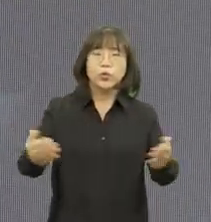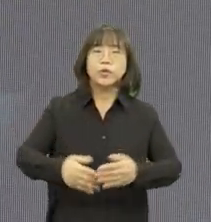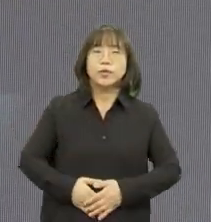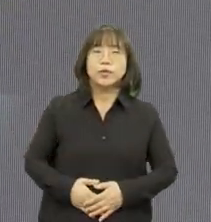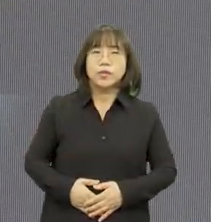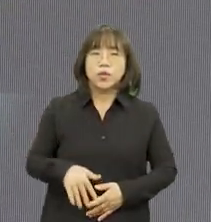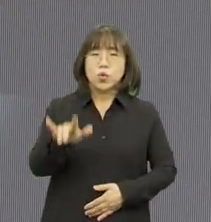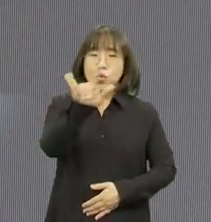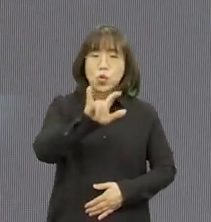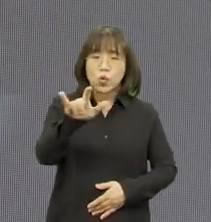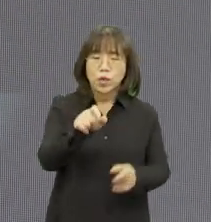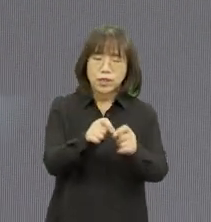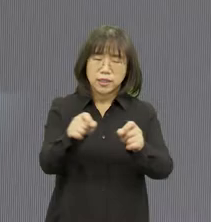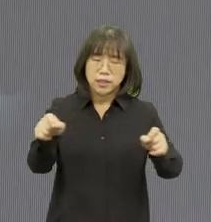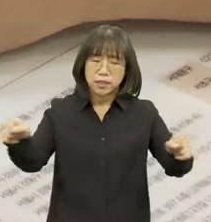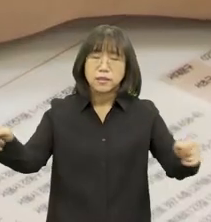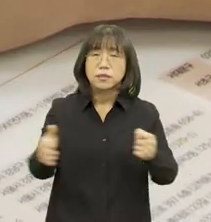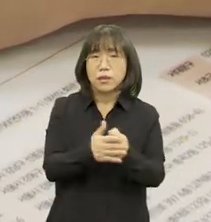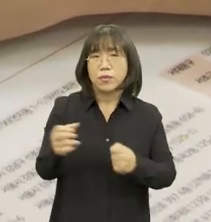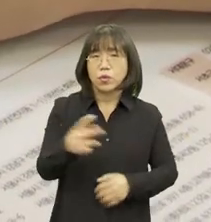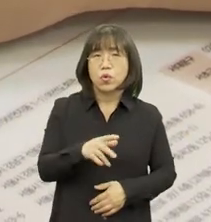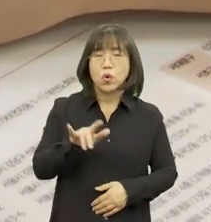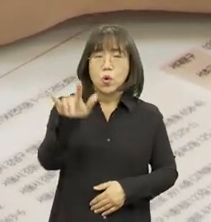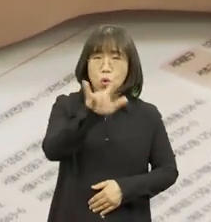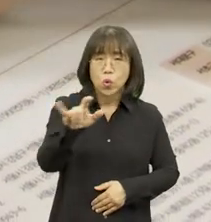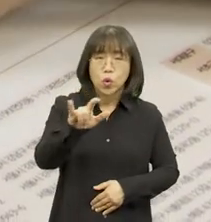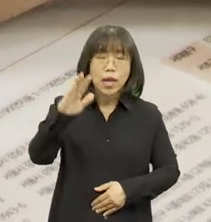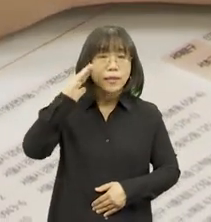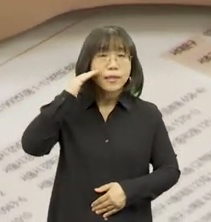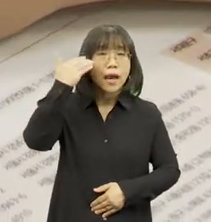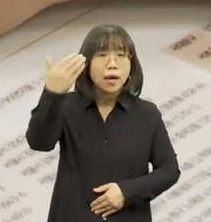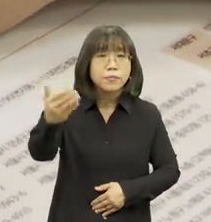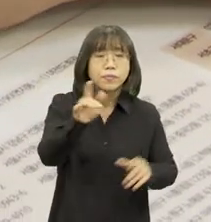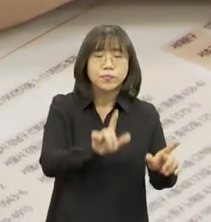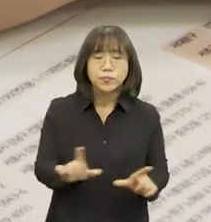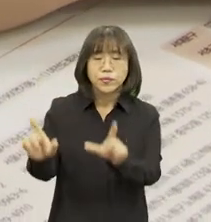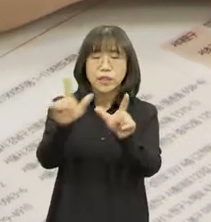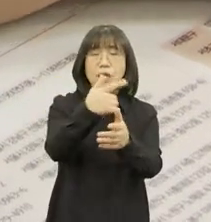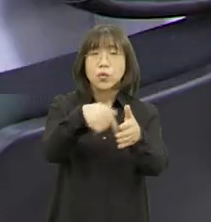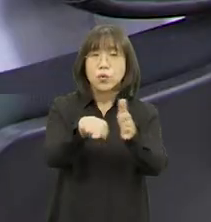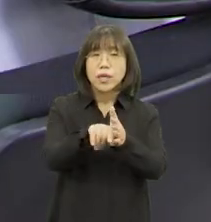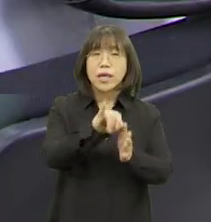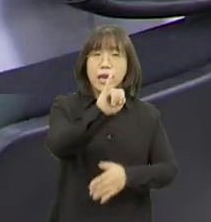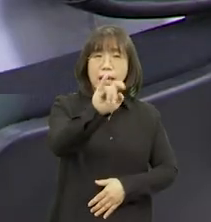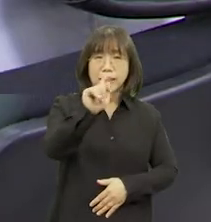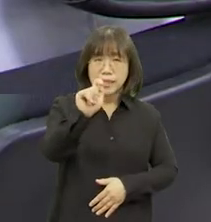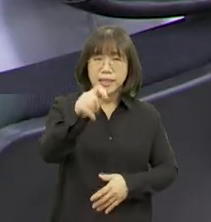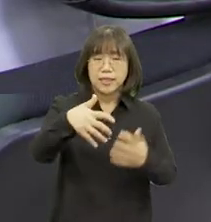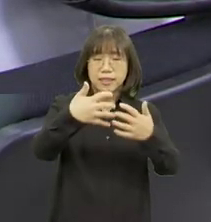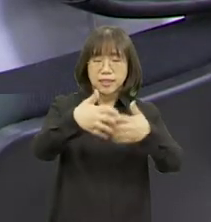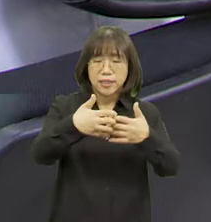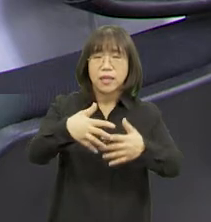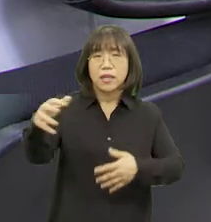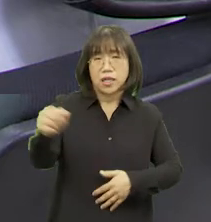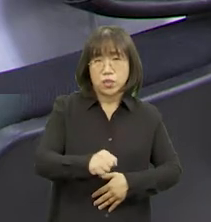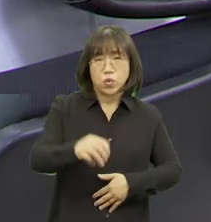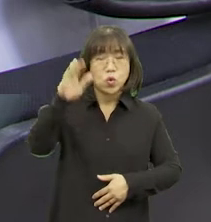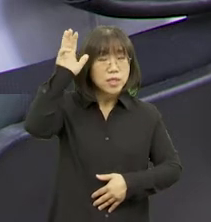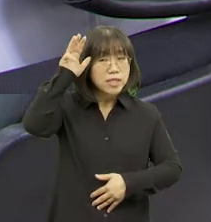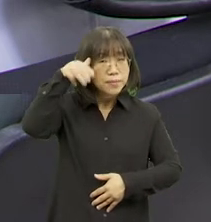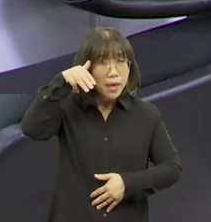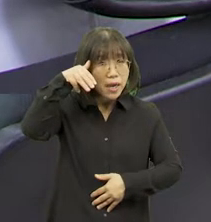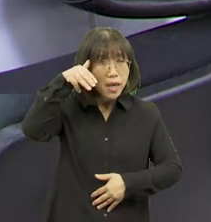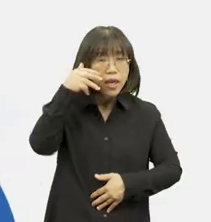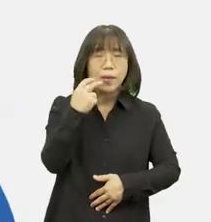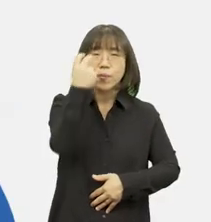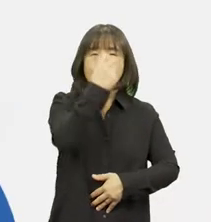특히 코론 알고 장기하와 포스트 코로나 시대 대비하기 위해 it 기기를 활용한 비대면 치매 돌봄 치 메이